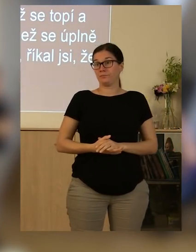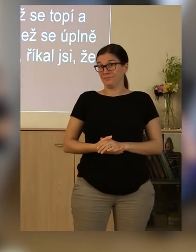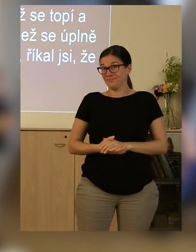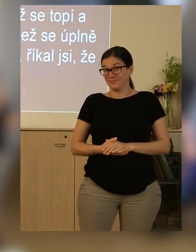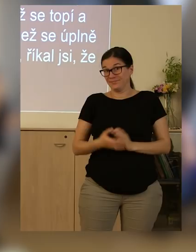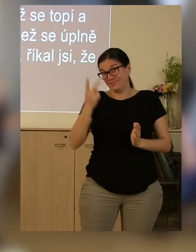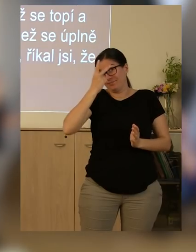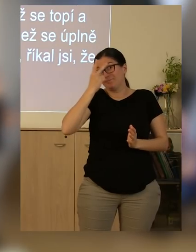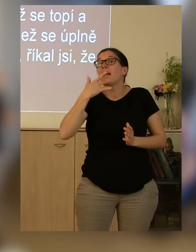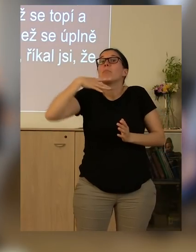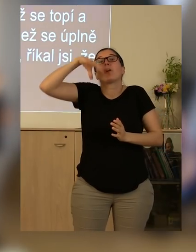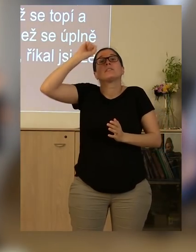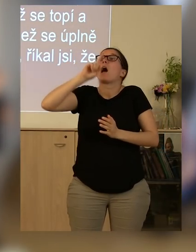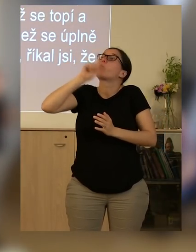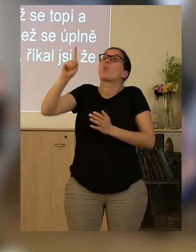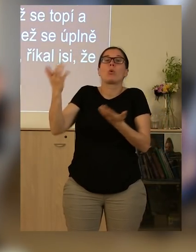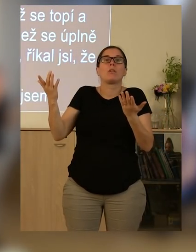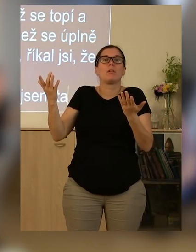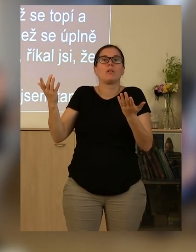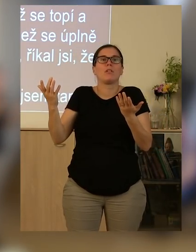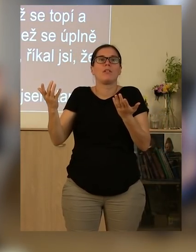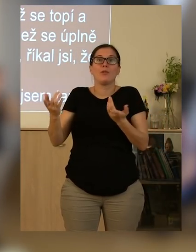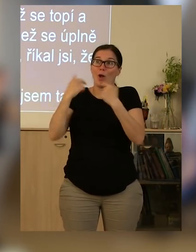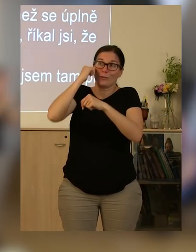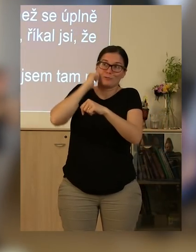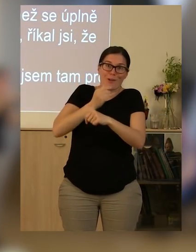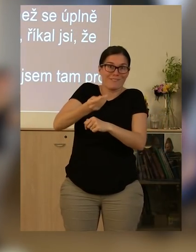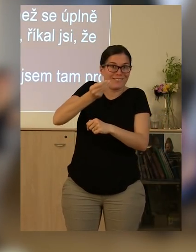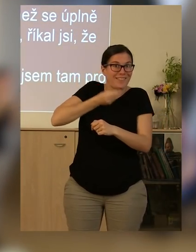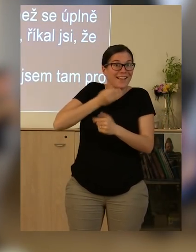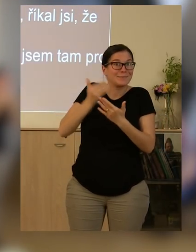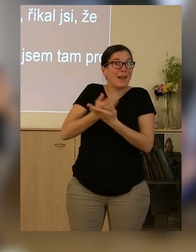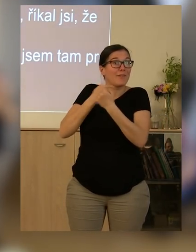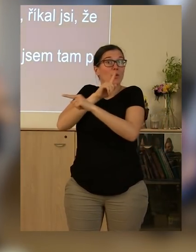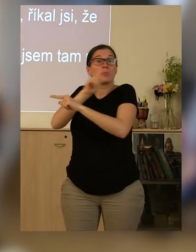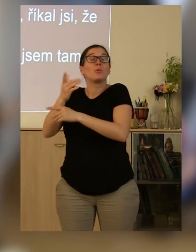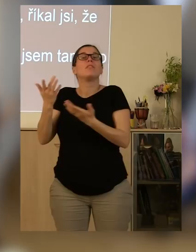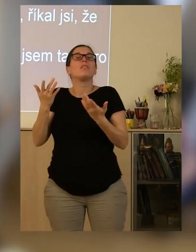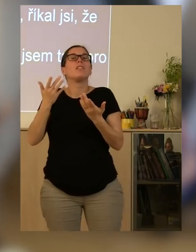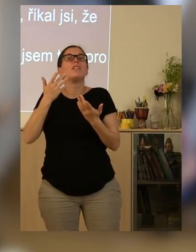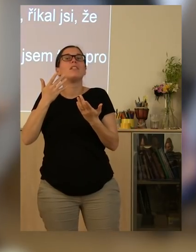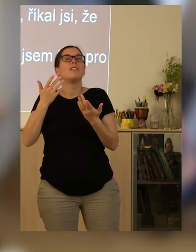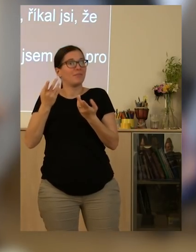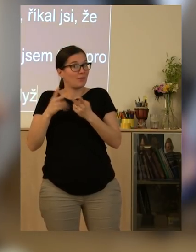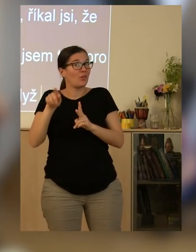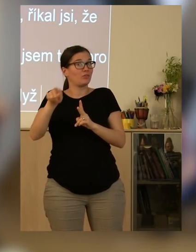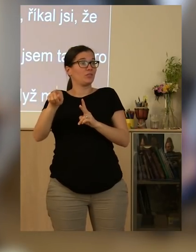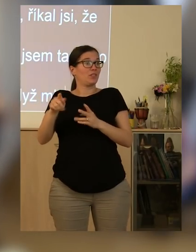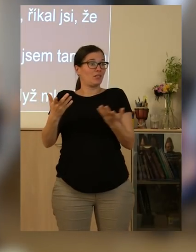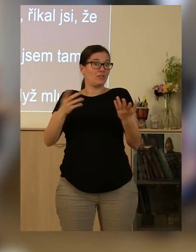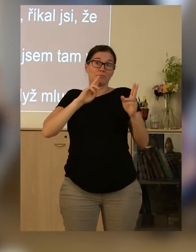Rozumíte, jak to chcete rozlišit, jo? Když k vám mluví prostě jakoby někdo jiný, co když skrz něj ten Bůh fakt mluví,